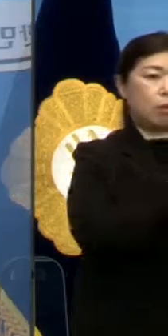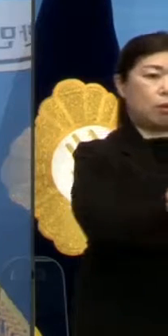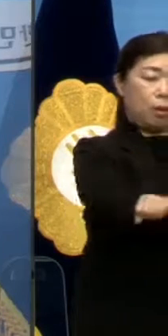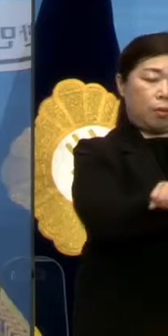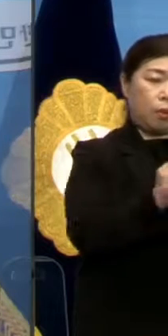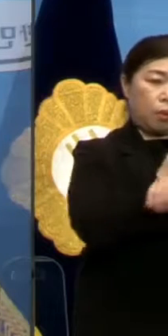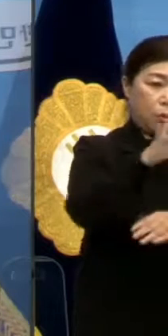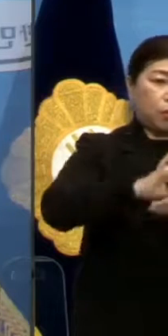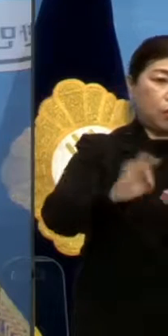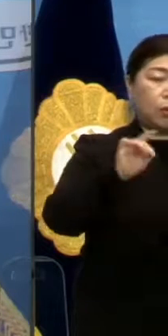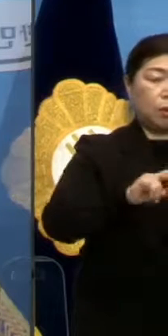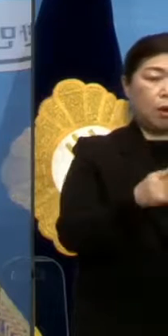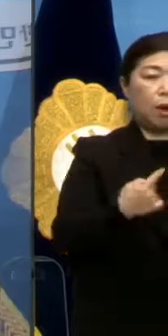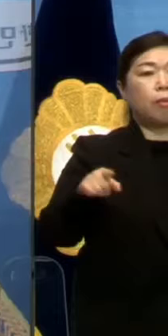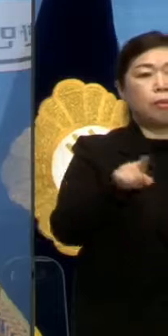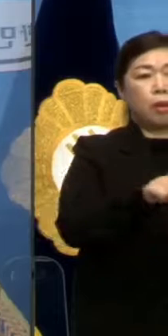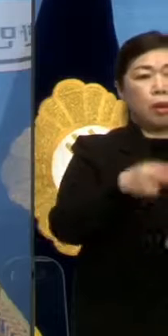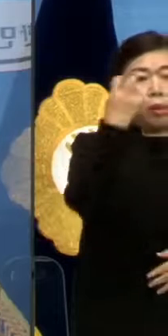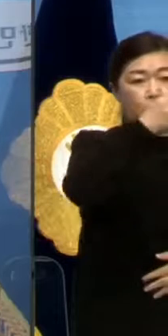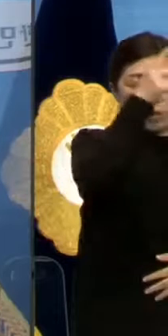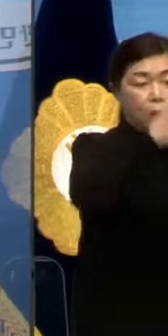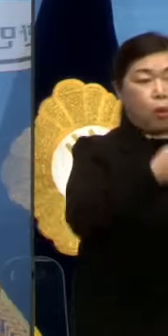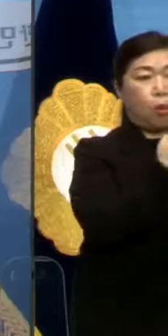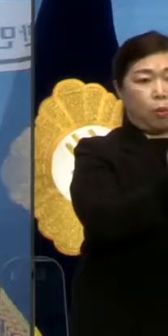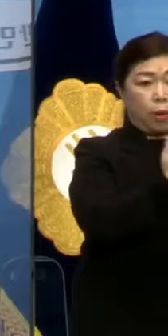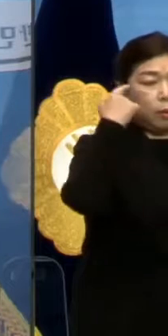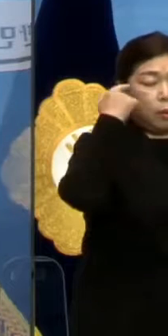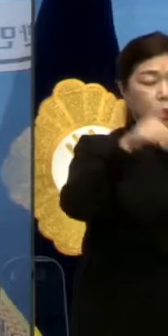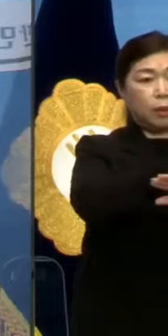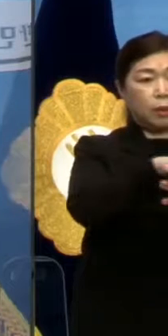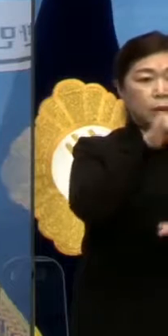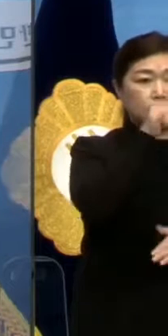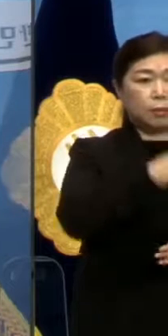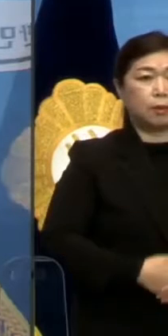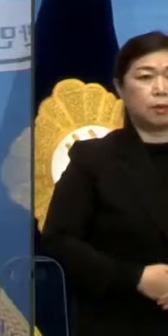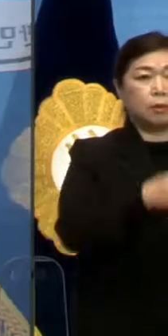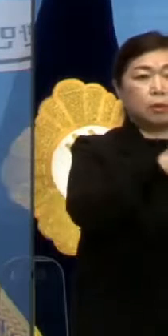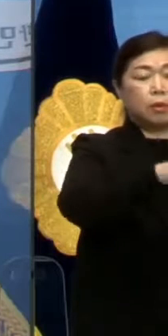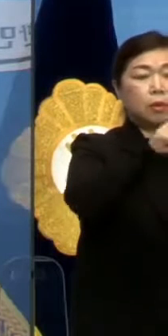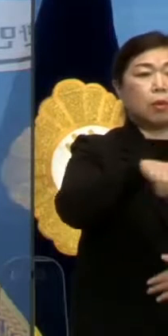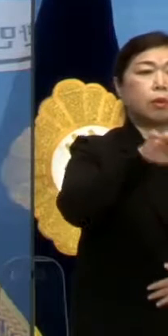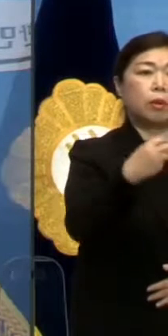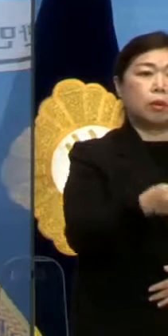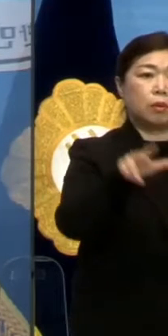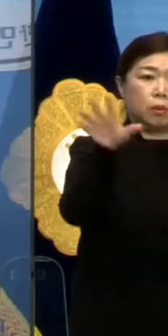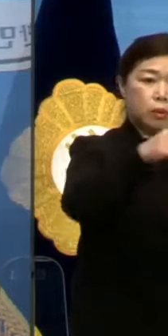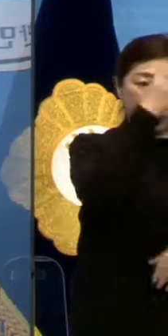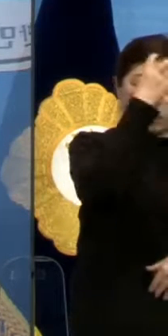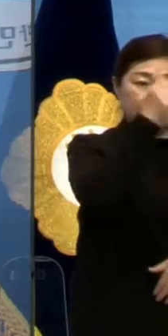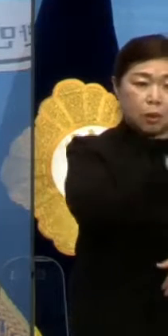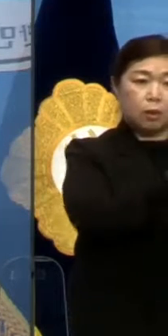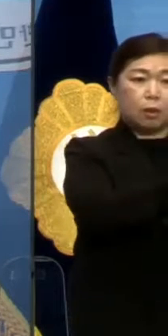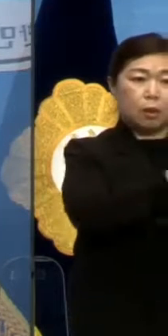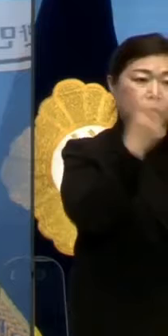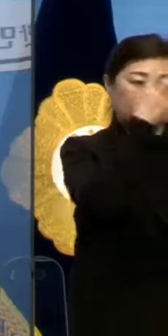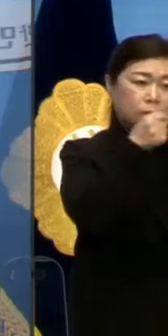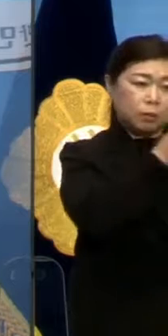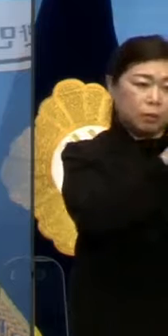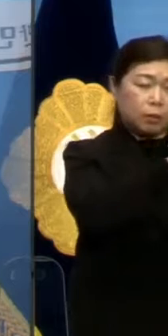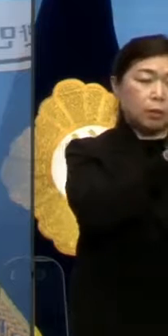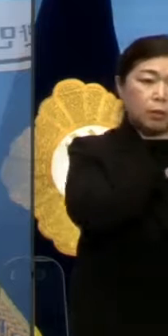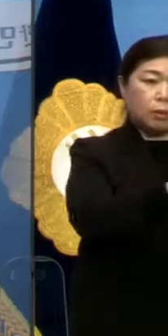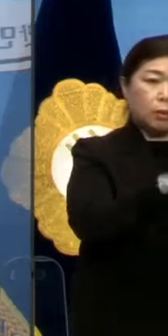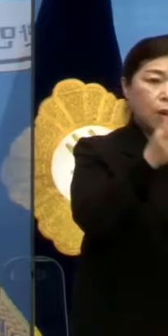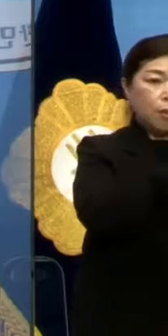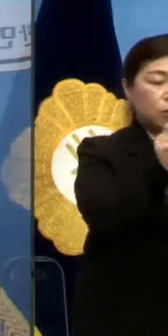대해서도 함께 검찰에 고발할 예정입니다. 윤석열 검찰총장에 대한 감찰을 법무부